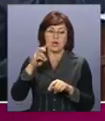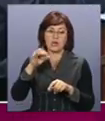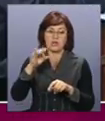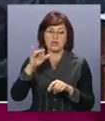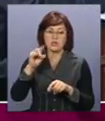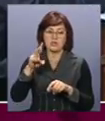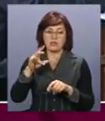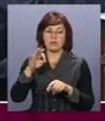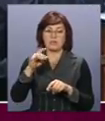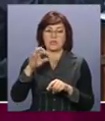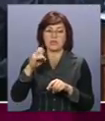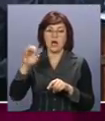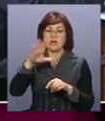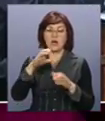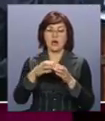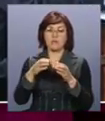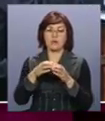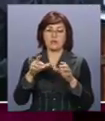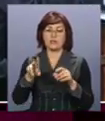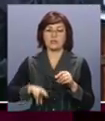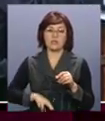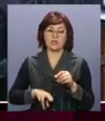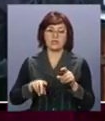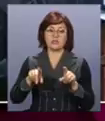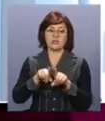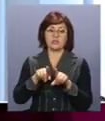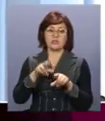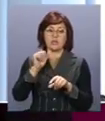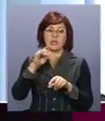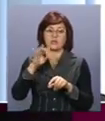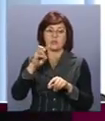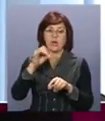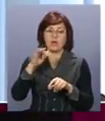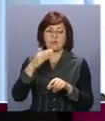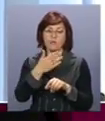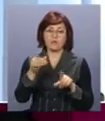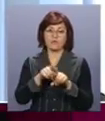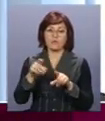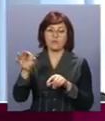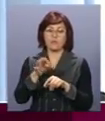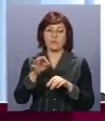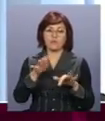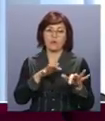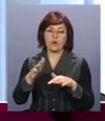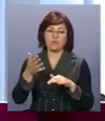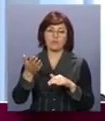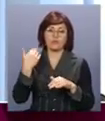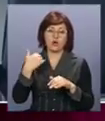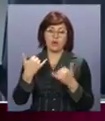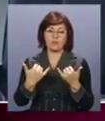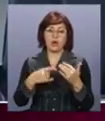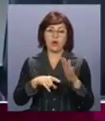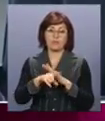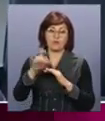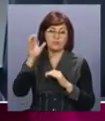және Мегатранс Азия компаниясының директоры Талас Тұртаев. Осы іс бойынша өткен бүгінгі алдын ала